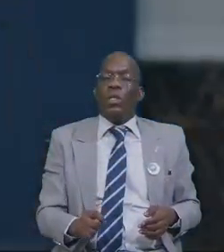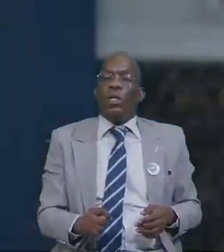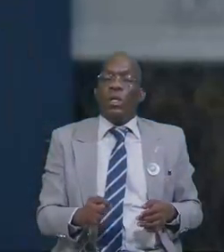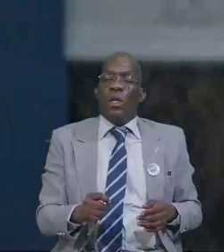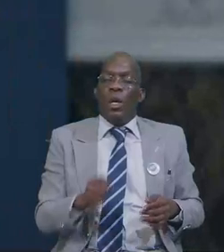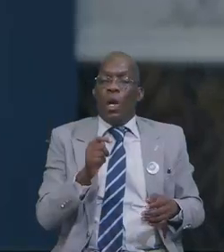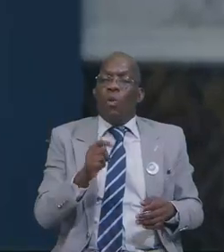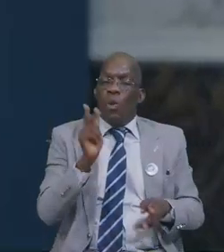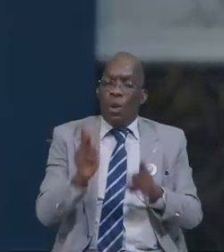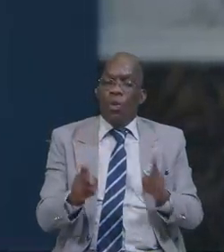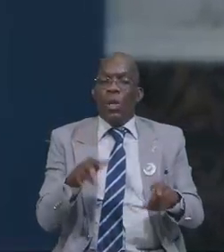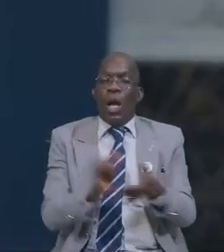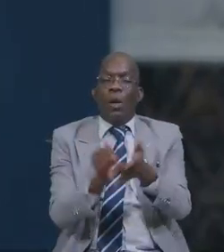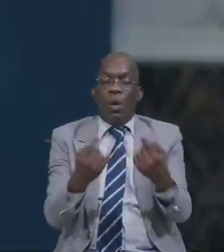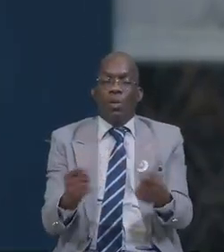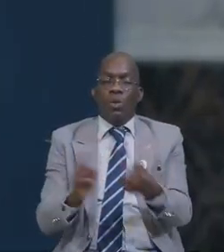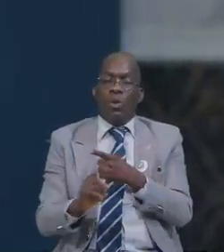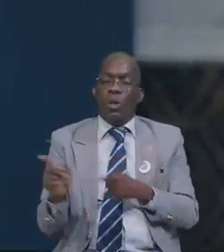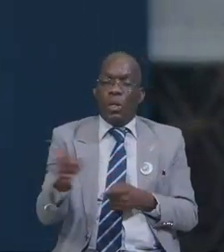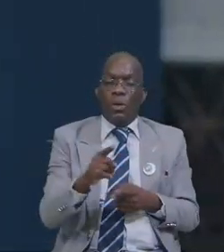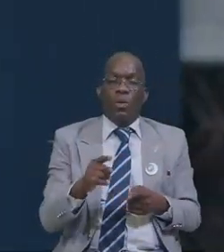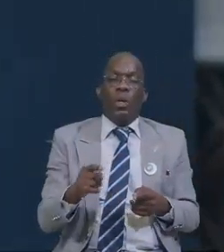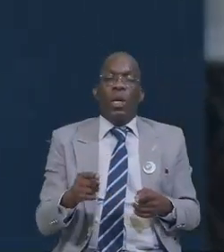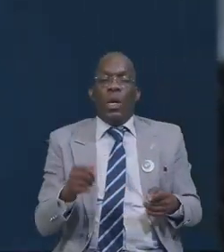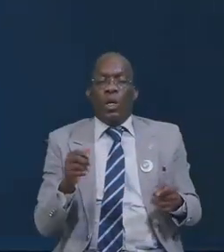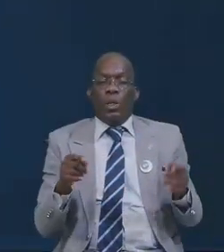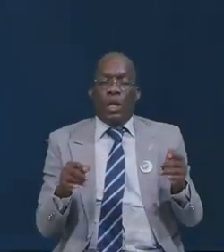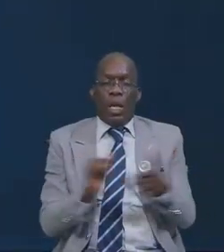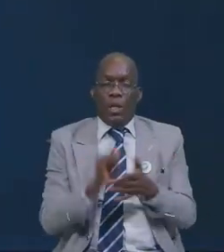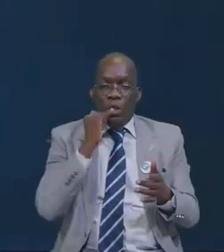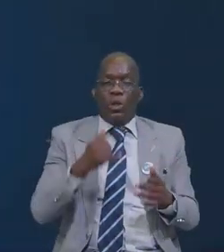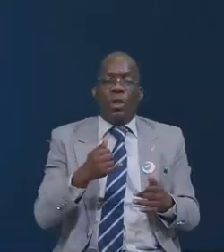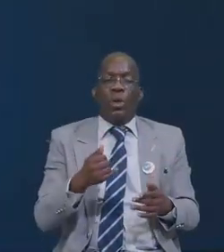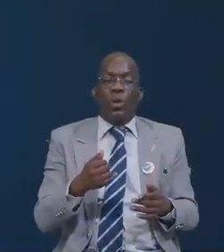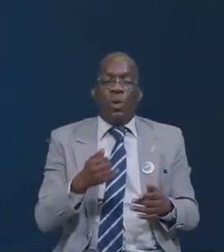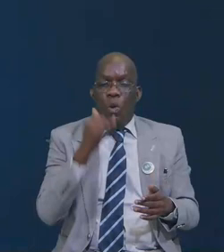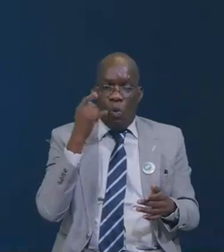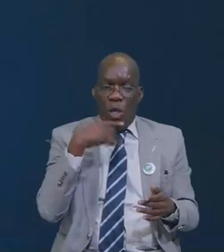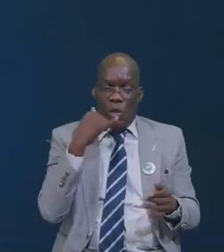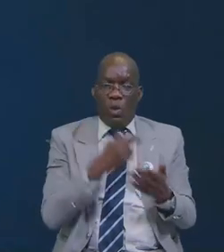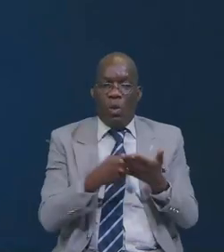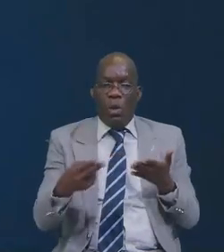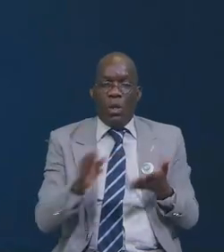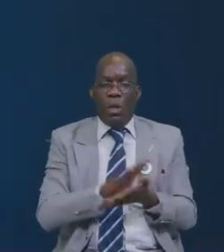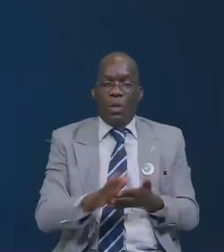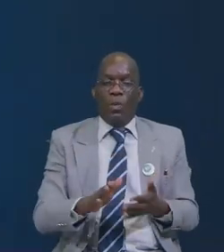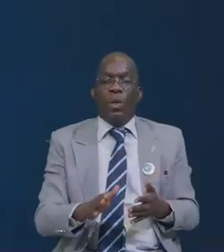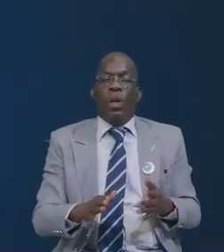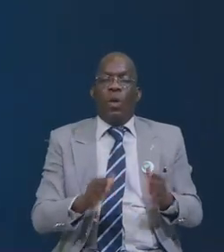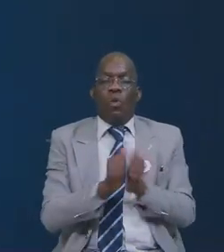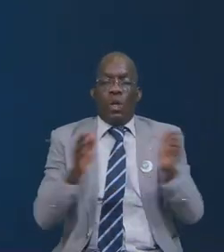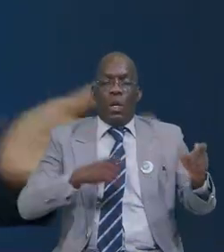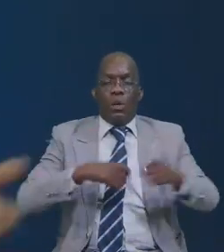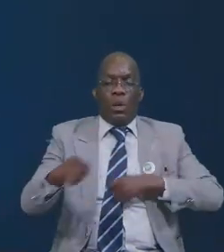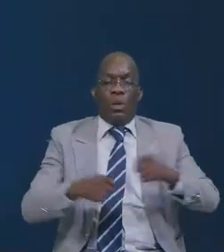l'âge, les personnes âgées, il nous convenait en effet d'avoir un souverain sacrificateur comme lui, saint, innocent. Il ne va pas te nuire. Il ne